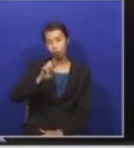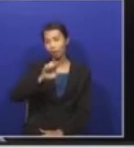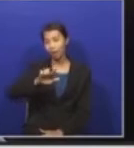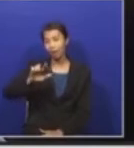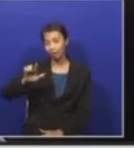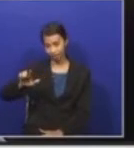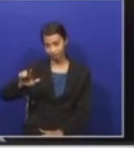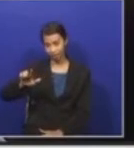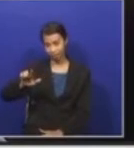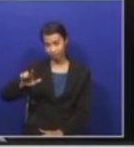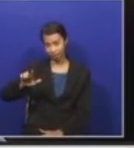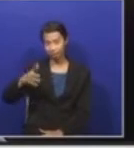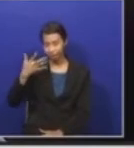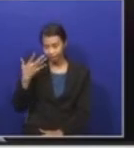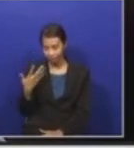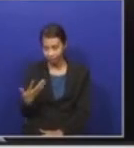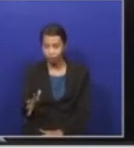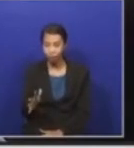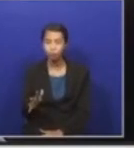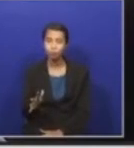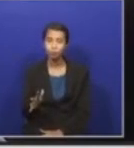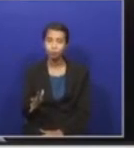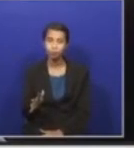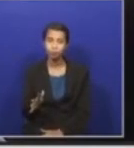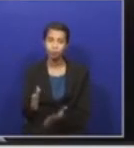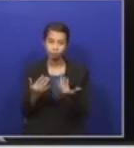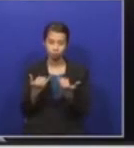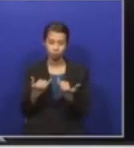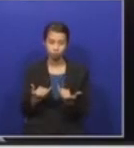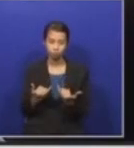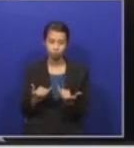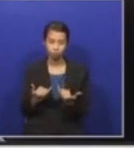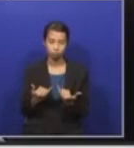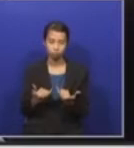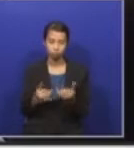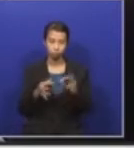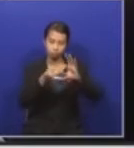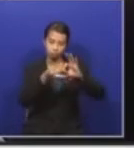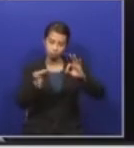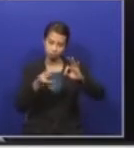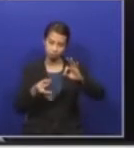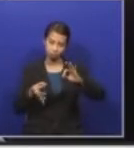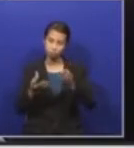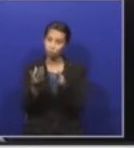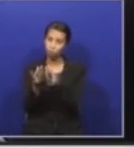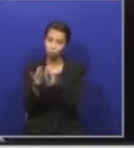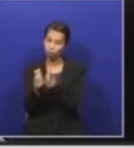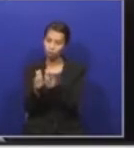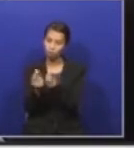3.2 ล้านล้านบาทนะครับ 3.2 ล้านล้านบาทวันนี้เขียนตัวเลขมาเป็นตัวเล